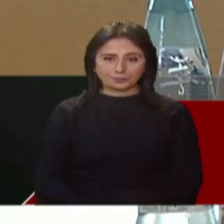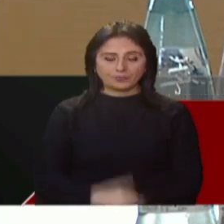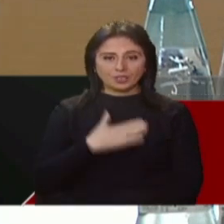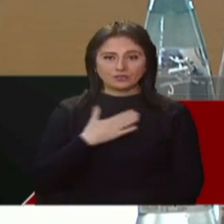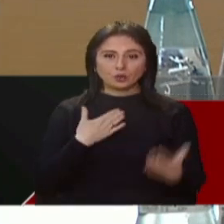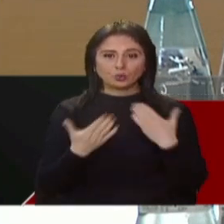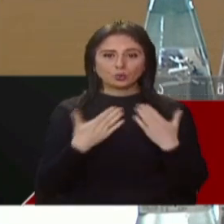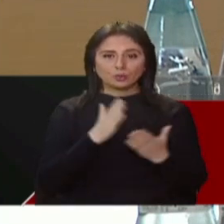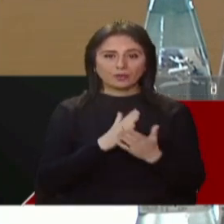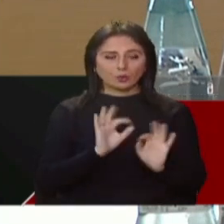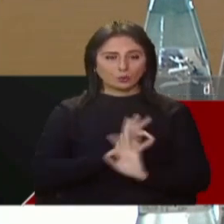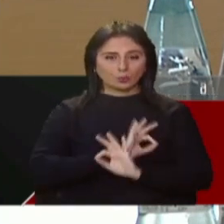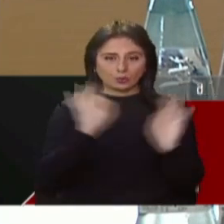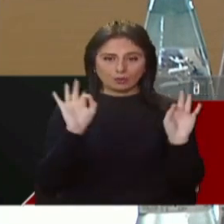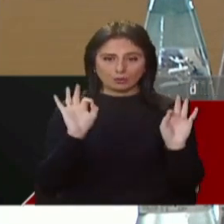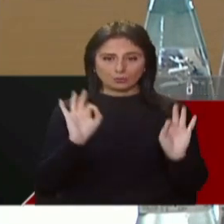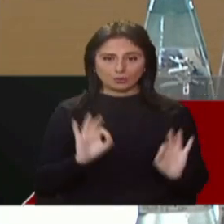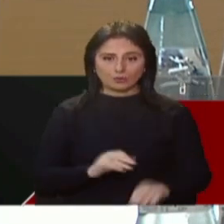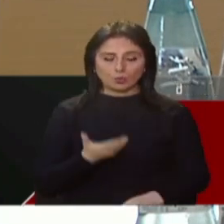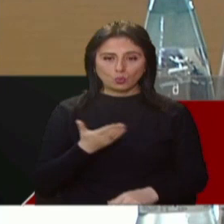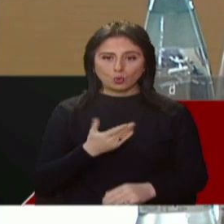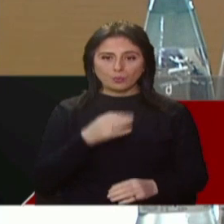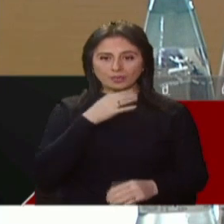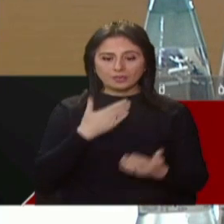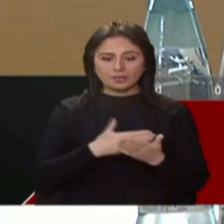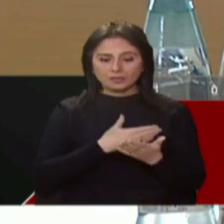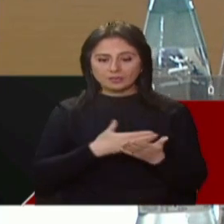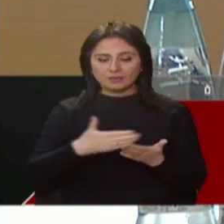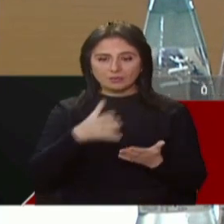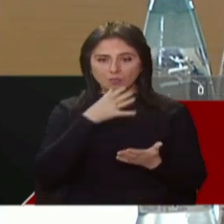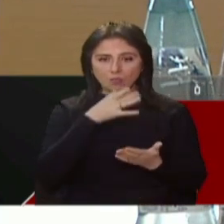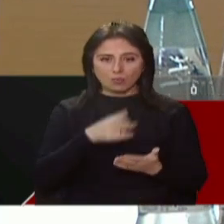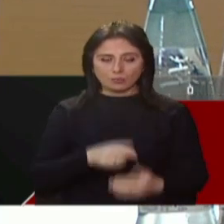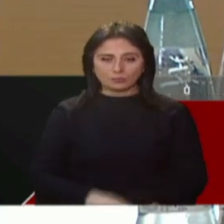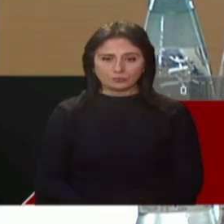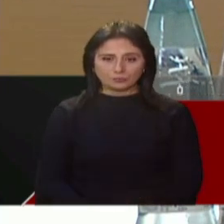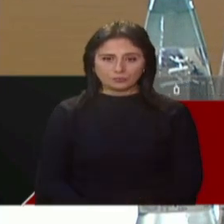ჩვენი ურთიერთობა არის მართლაც უნიკალური, რომელიც გამოცდილი არის ბოლო